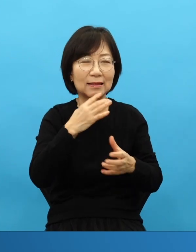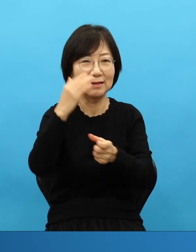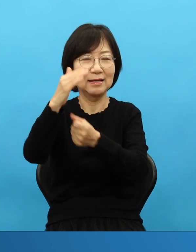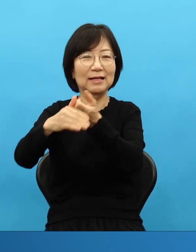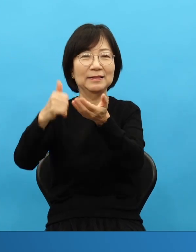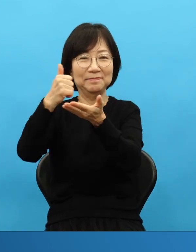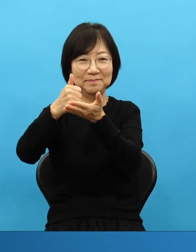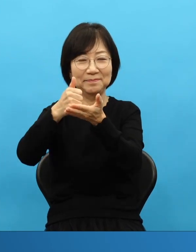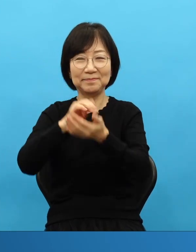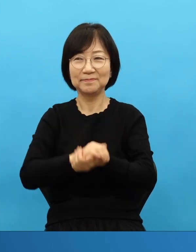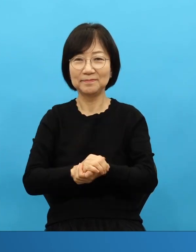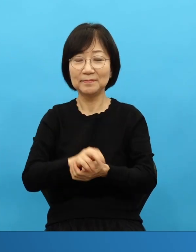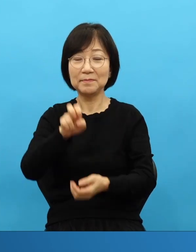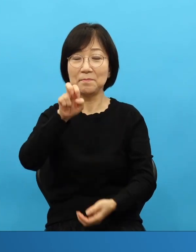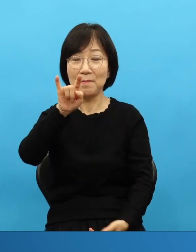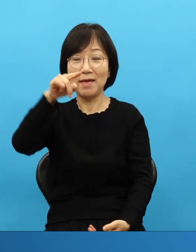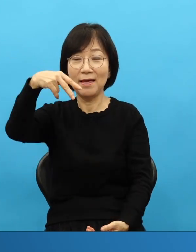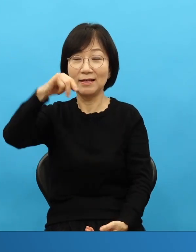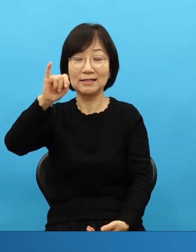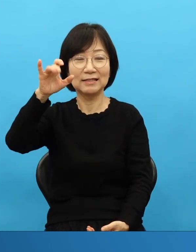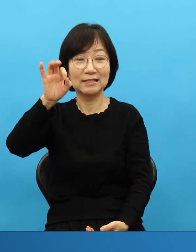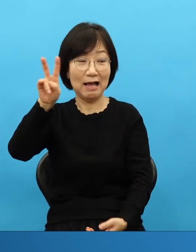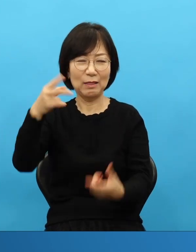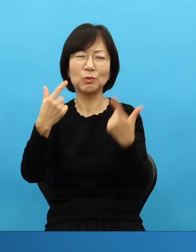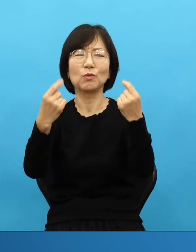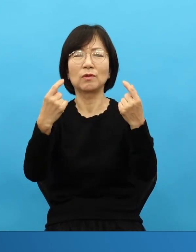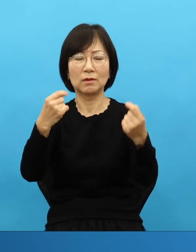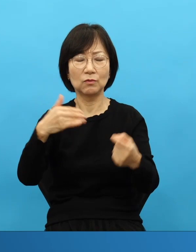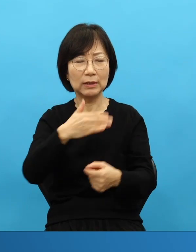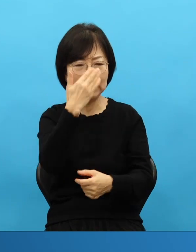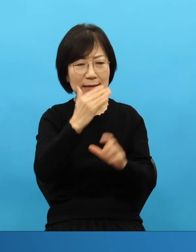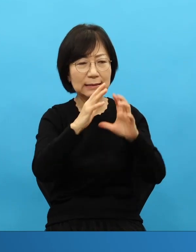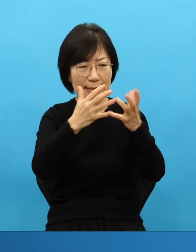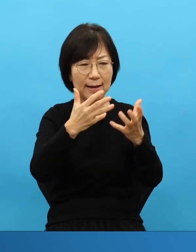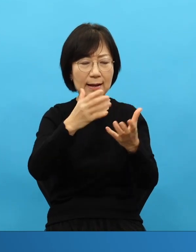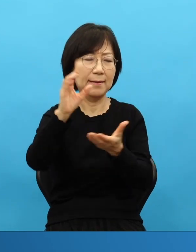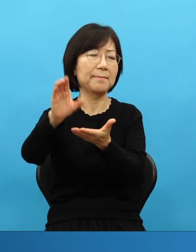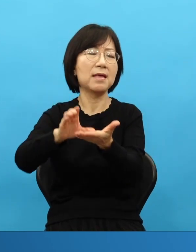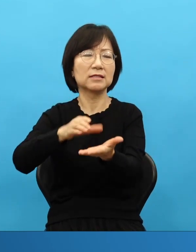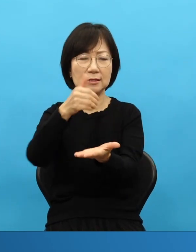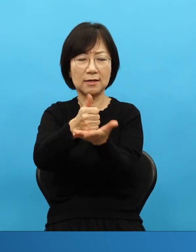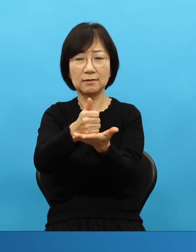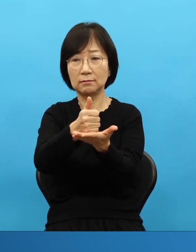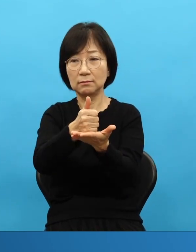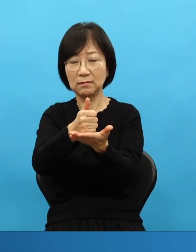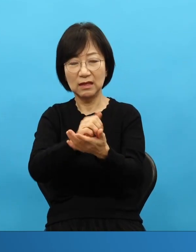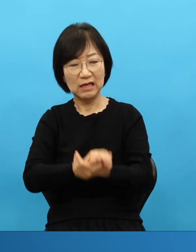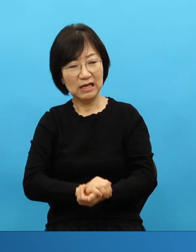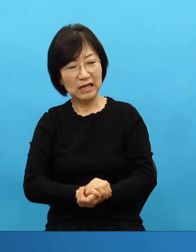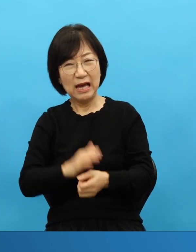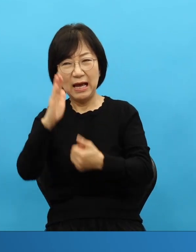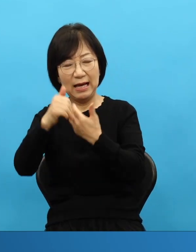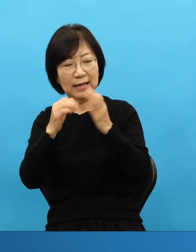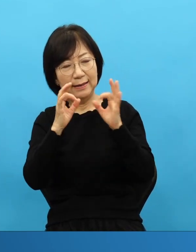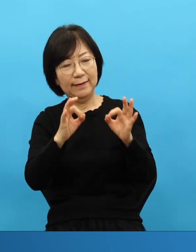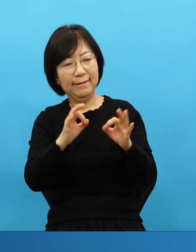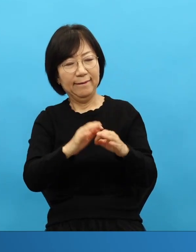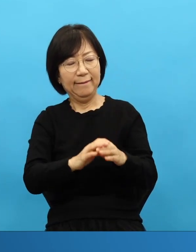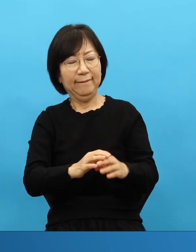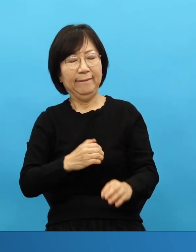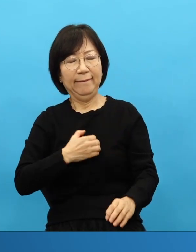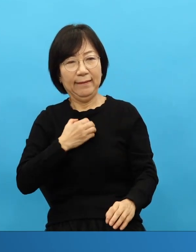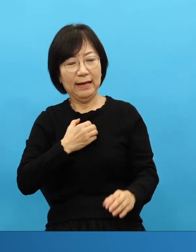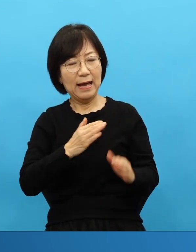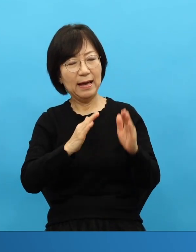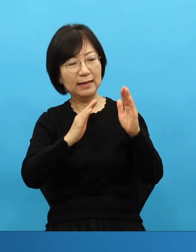Messiah, Christ, He belongs to us. 말도 안 되는. That made no sense. 이스라엘은 멸망받아 마땅해요. And so it's rightful that the